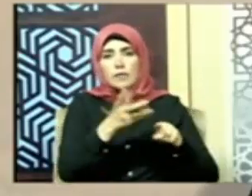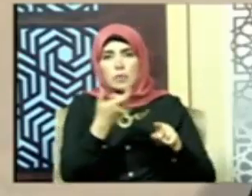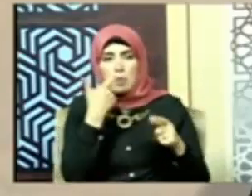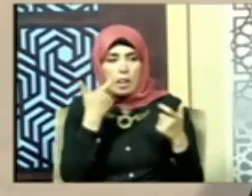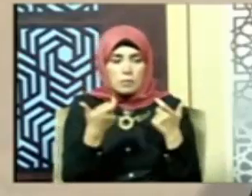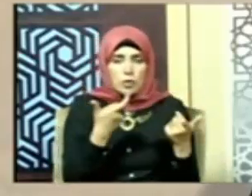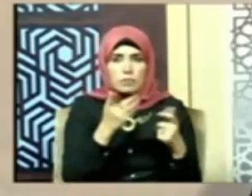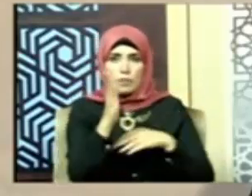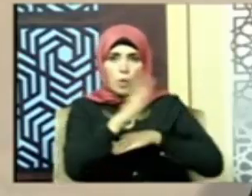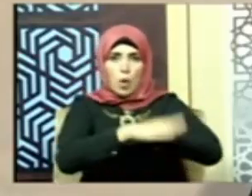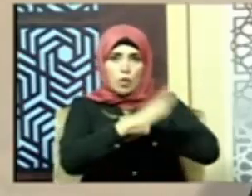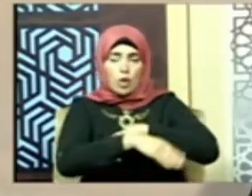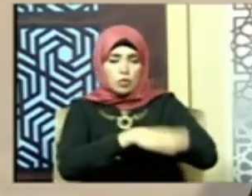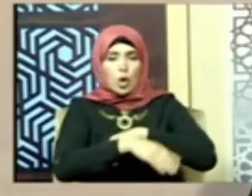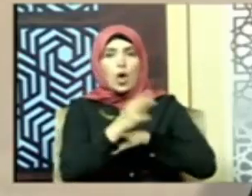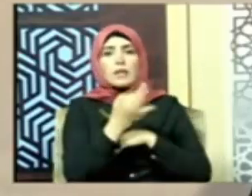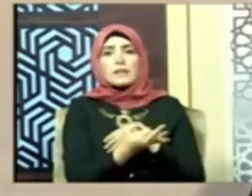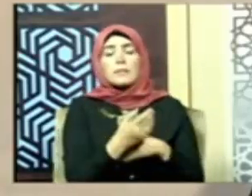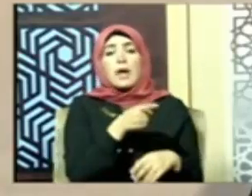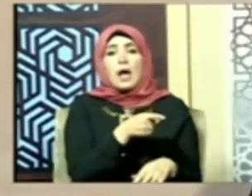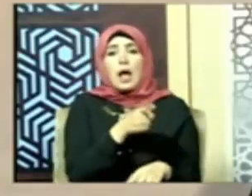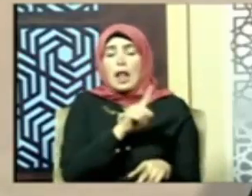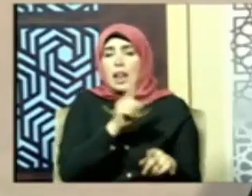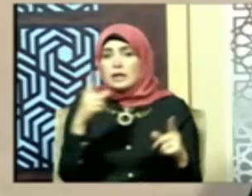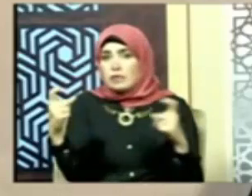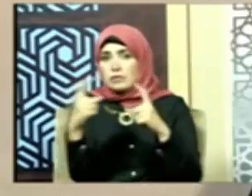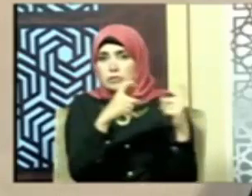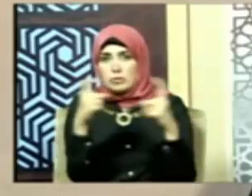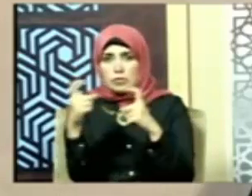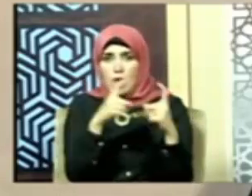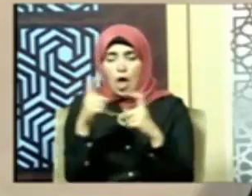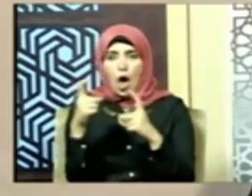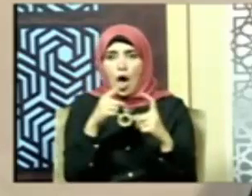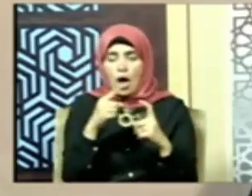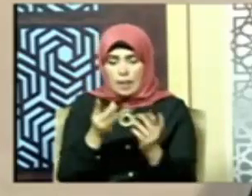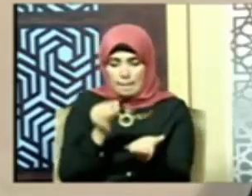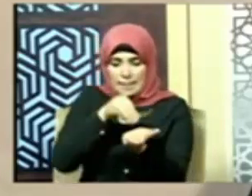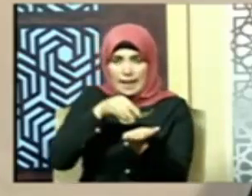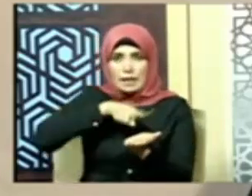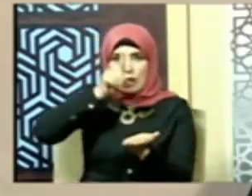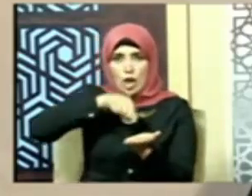والمتربصين بها، ليس صراعا وليد اليوم.